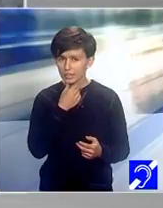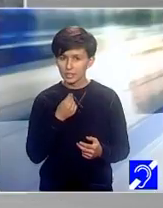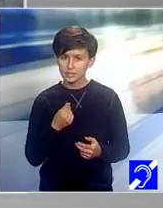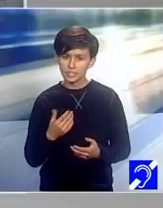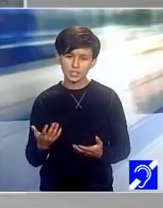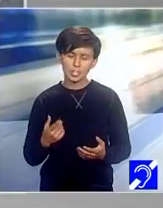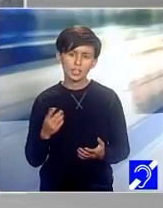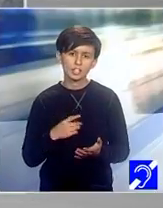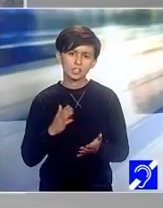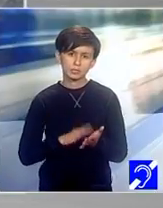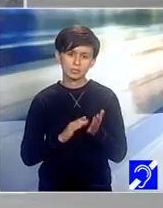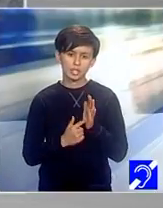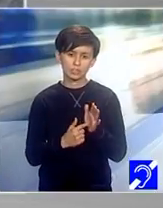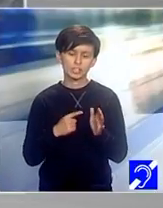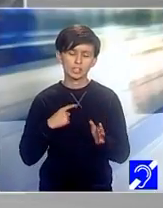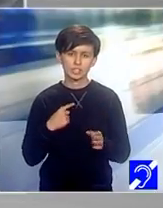cea conjuncturală.